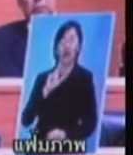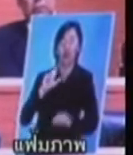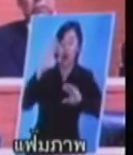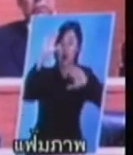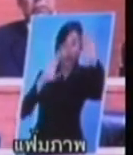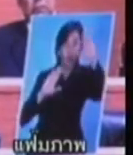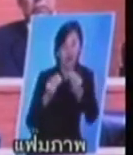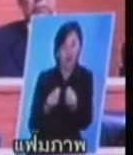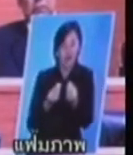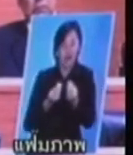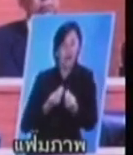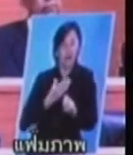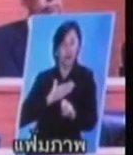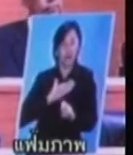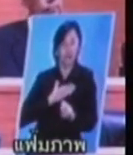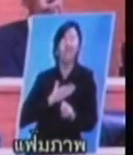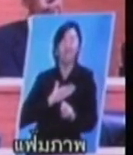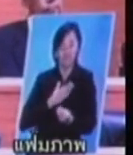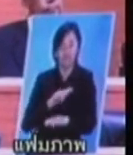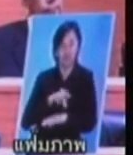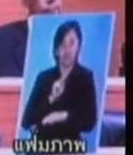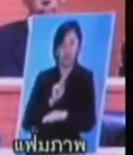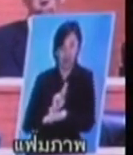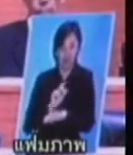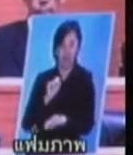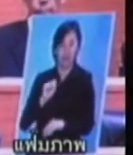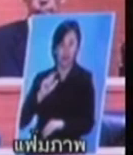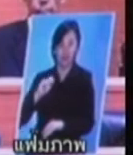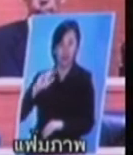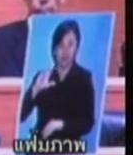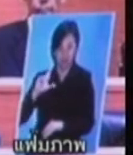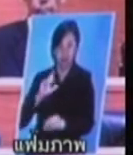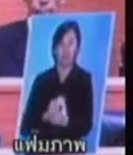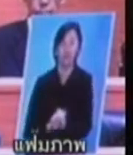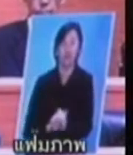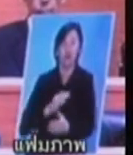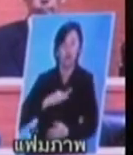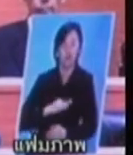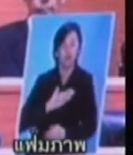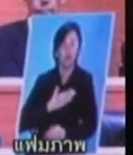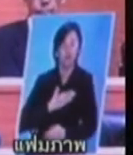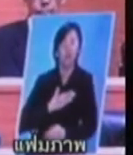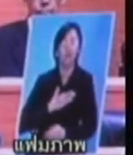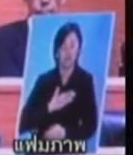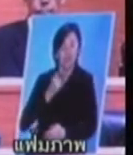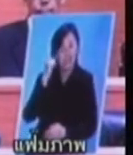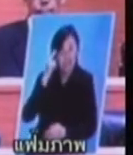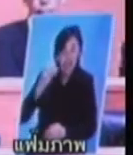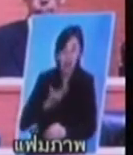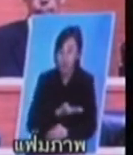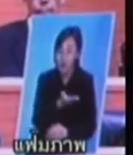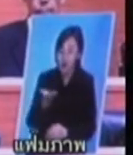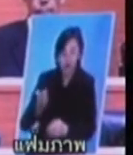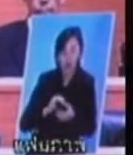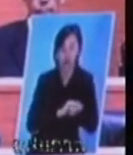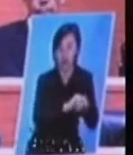านและรองประธานสนช.ลงมาก่อนแต่คงต้องคุยนอกรอบกับรองประธานสนช.เรื่องกรอบเวลาการทำงานเรื่องต่